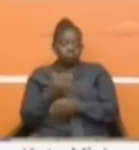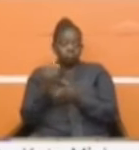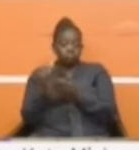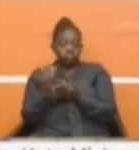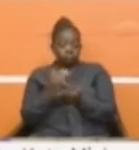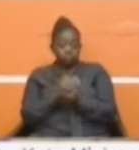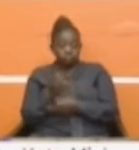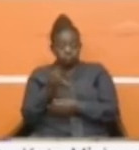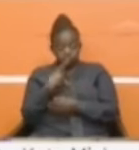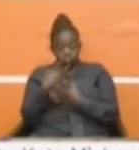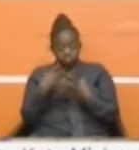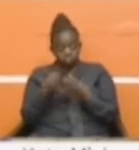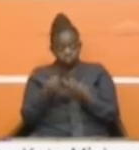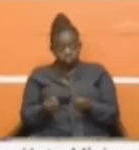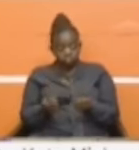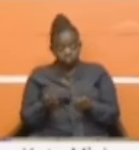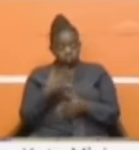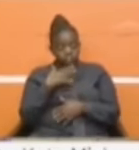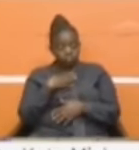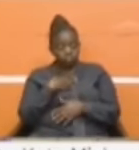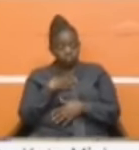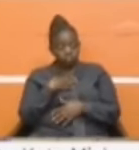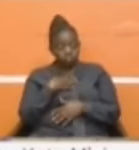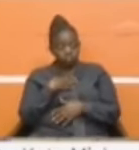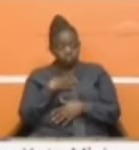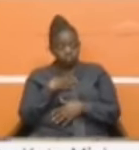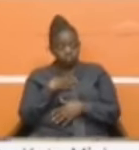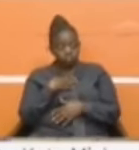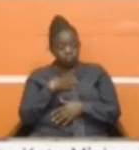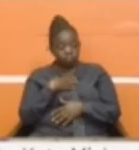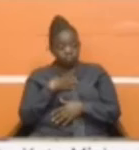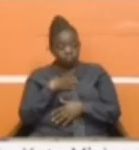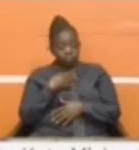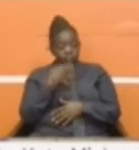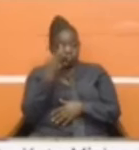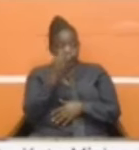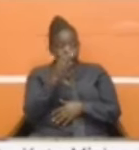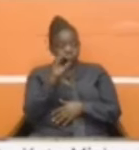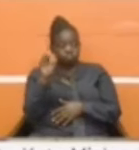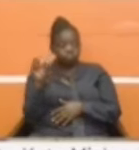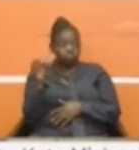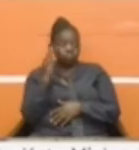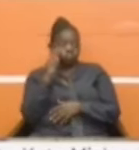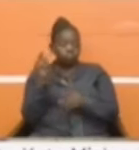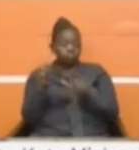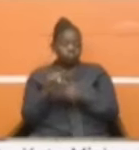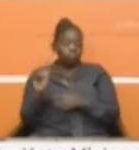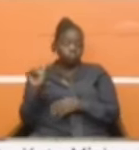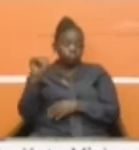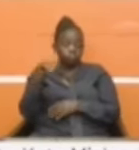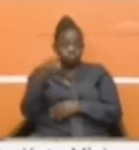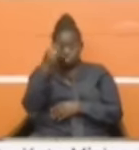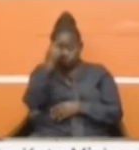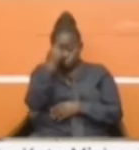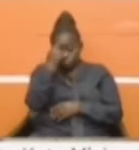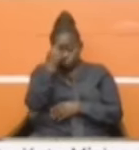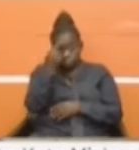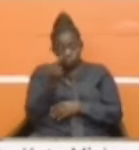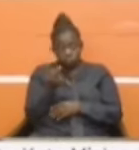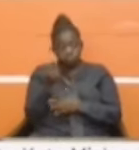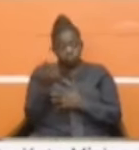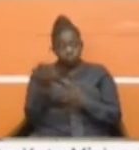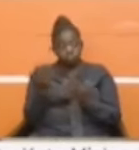okumujjanjaba okuwonera ddala kyetaagisa milioni 3 era nga alina okugenda e India bakole